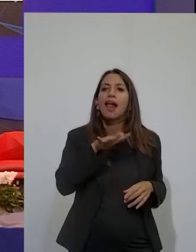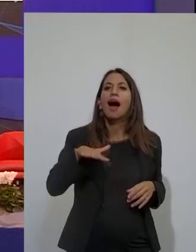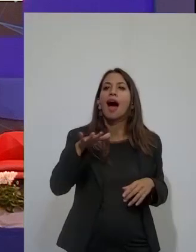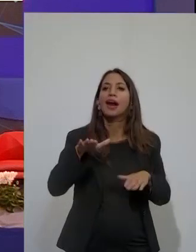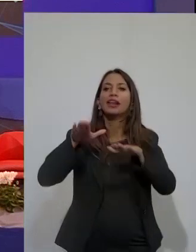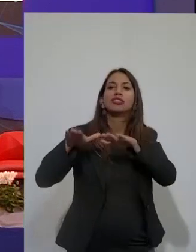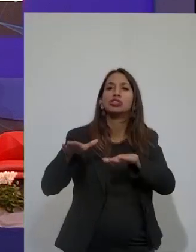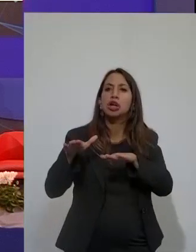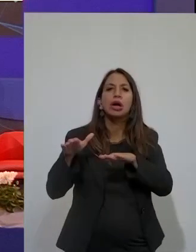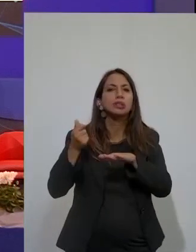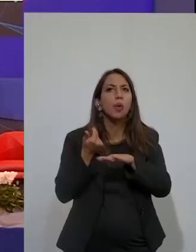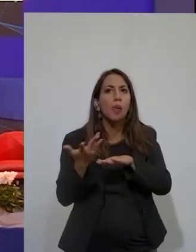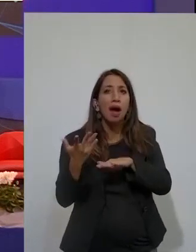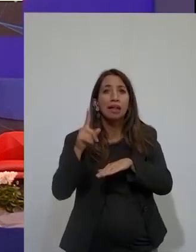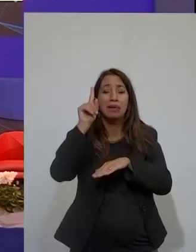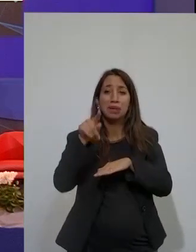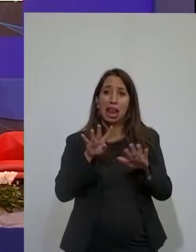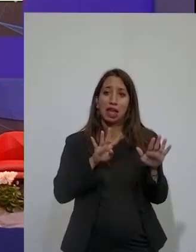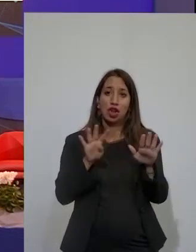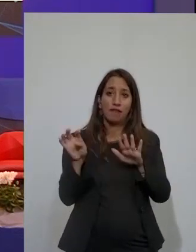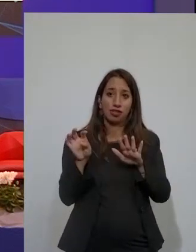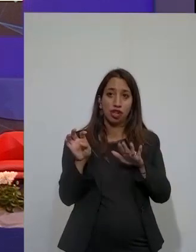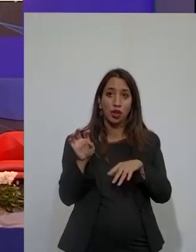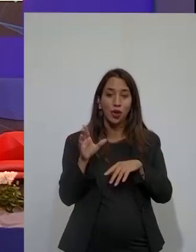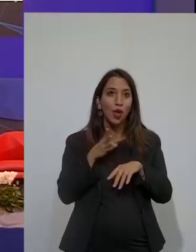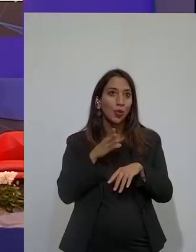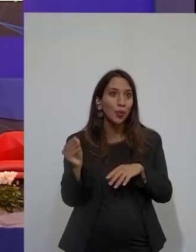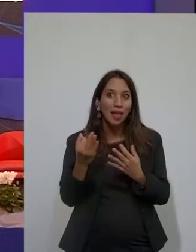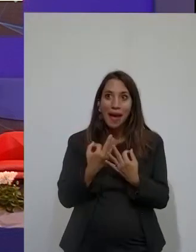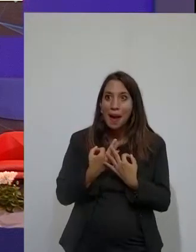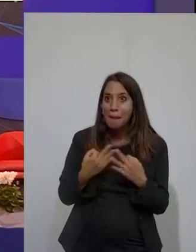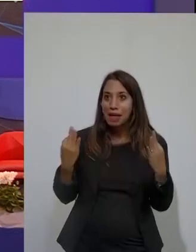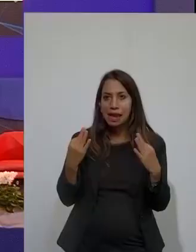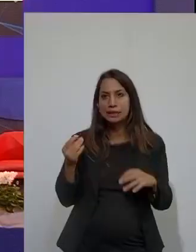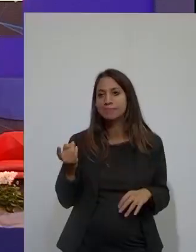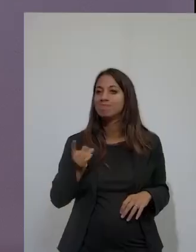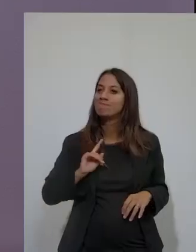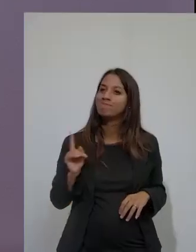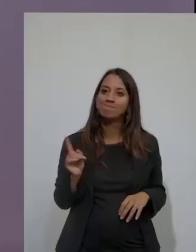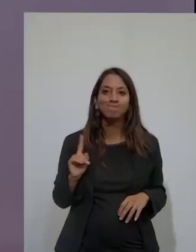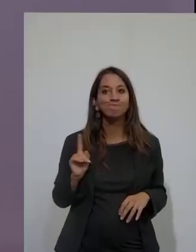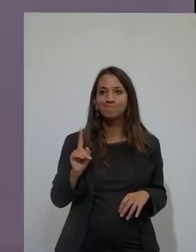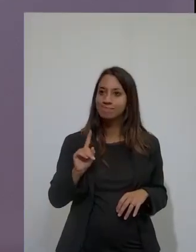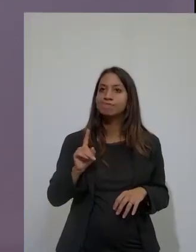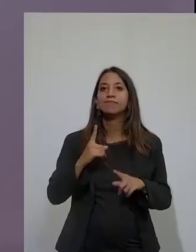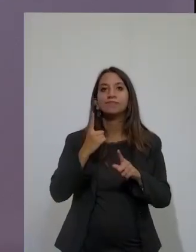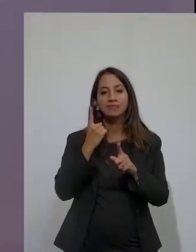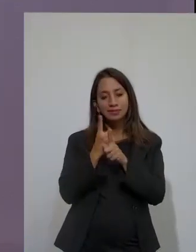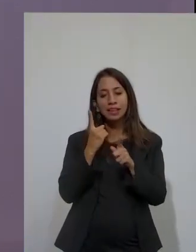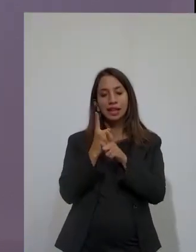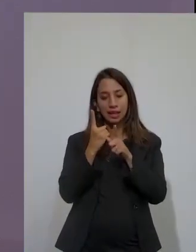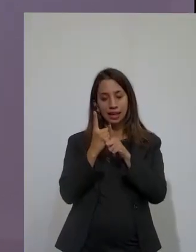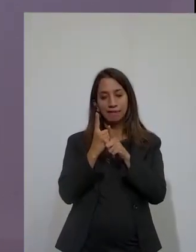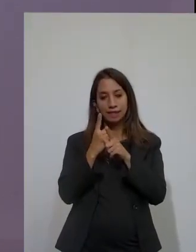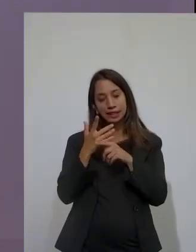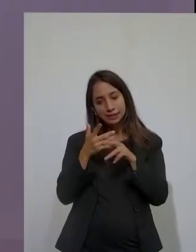circa 1900, non sono tenute tutte benissimo. Quindi c'è molto da fare, c'è